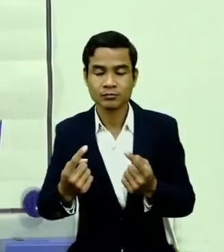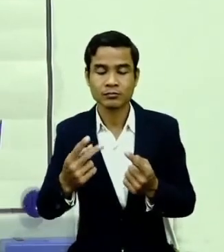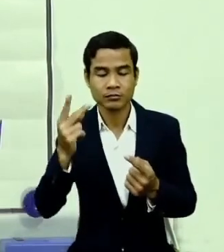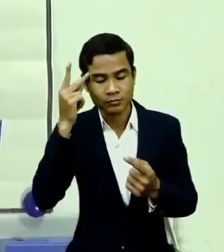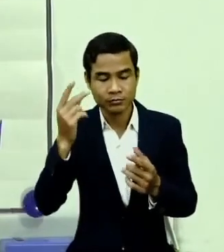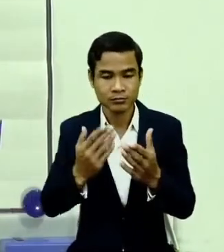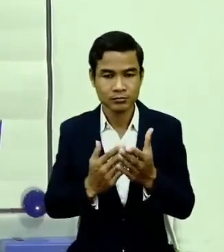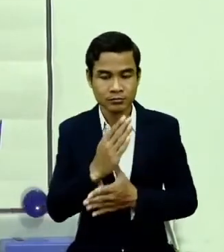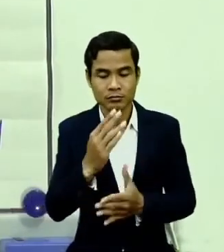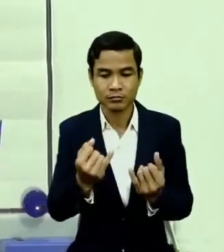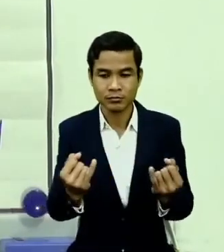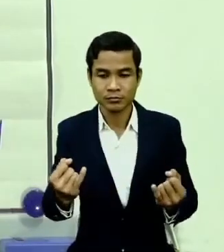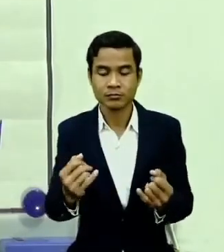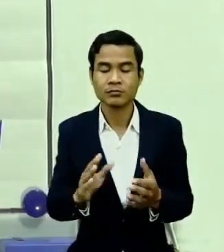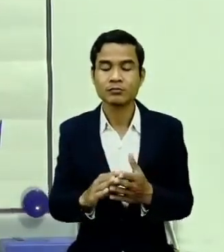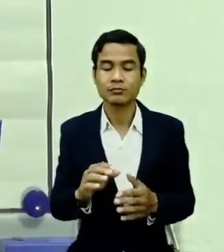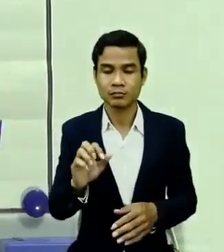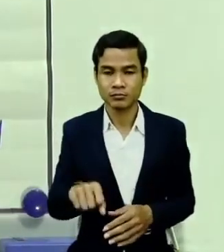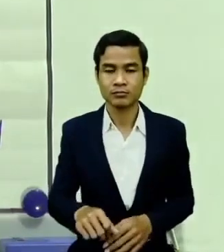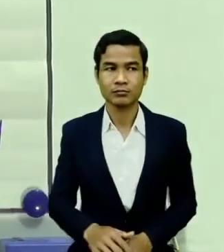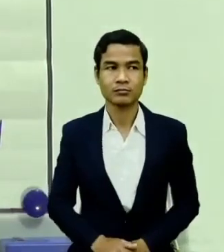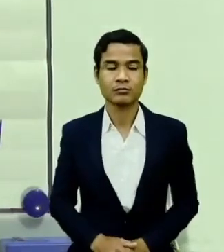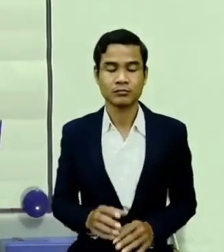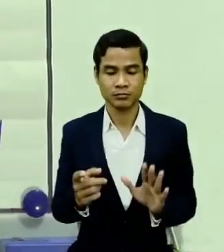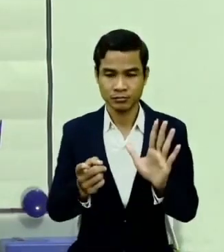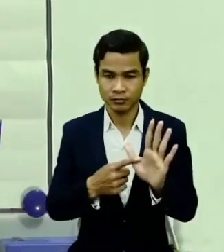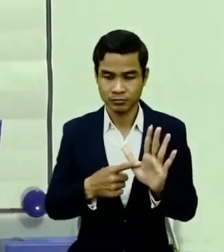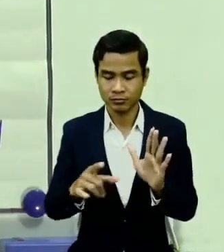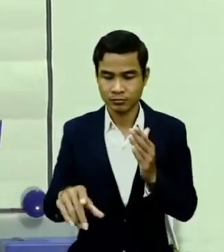សិទ្ធិកុមារសិទ្ធិនឹងភ្លេចស្អែកទៀតហើយ